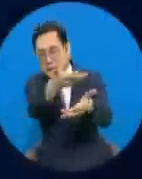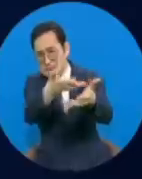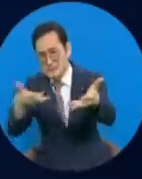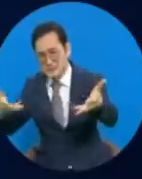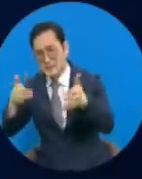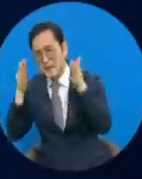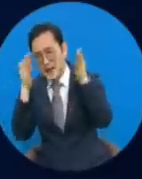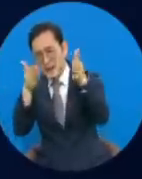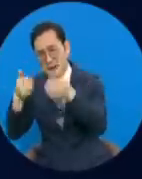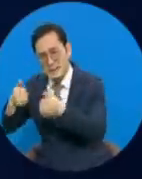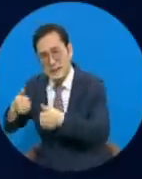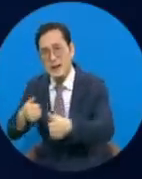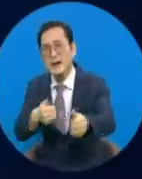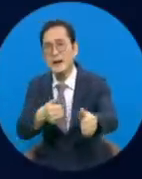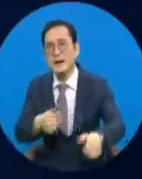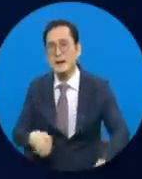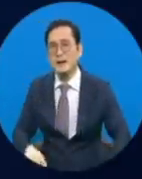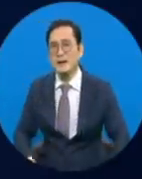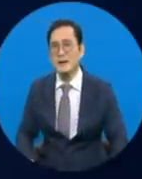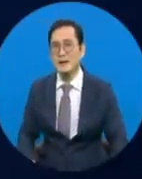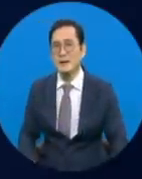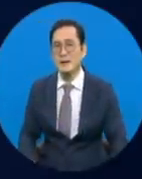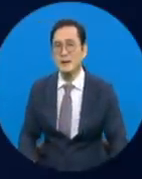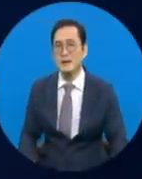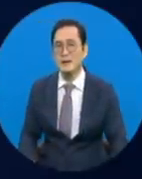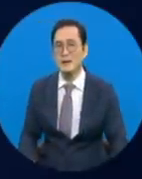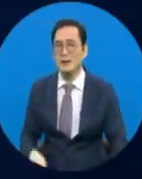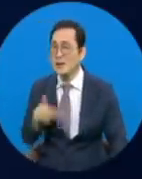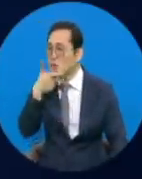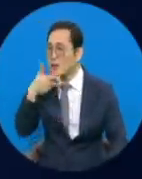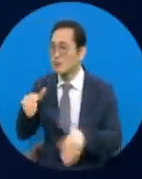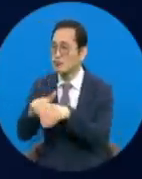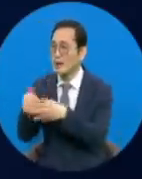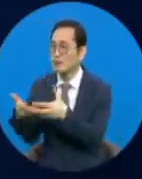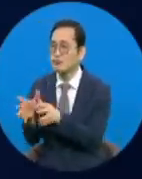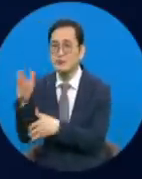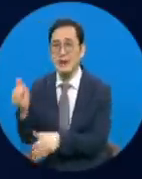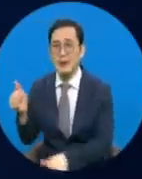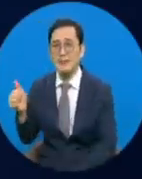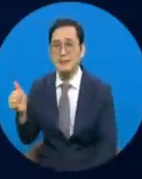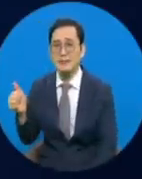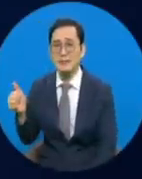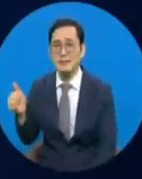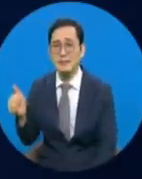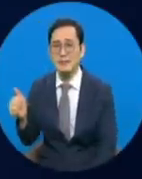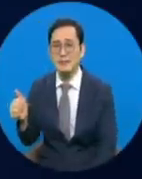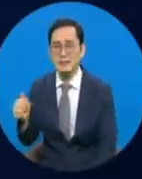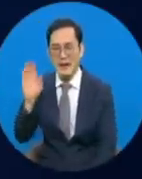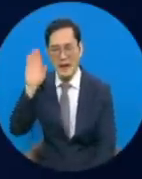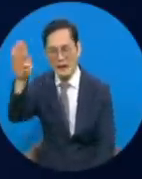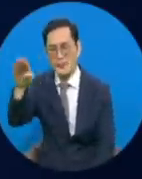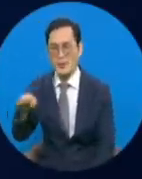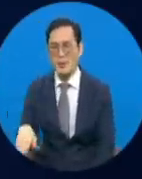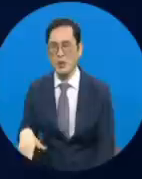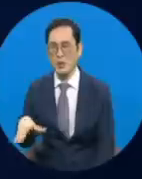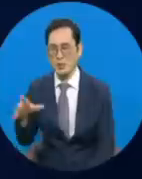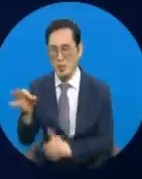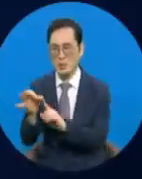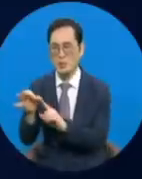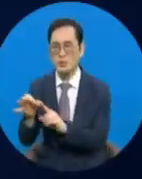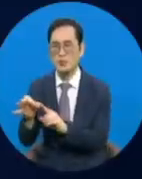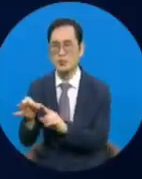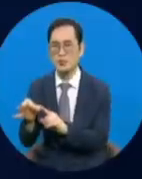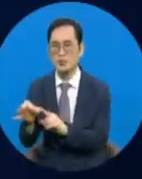결국 영국의 문화부 장관이 2028년 이후는 더 이상 수신료 없다 이렇게 선언을 해버린